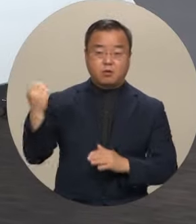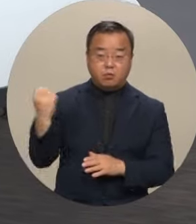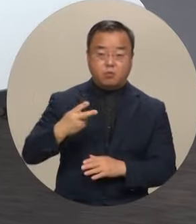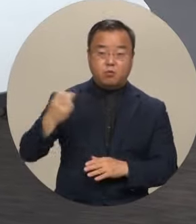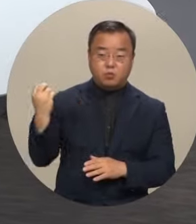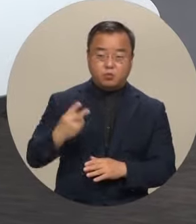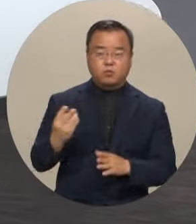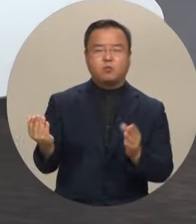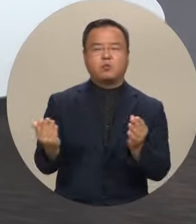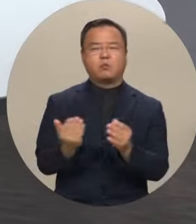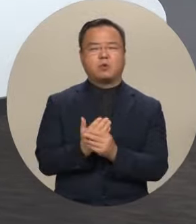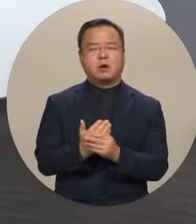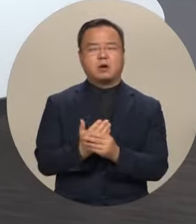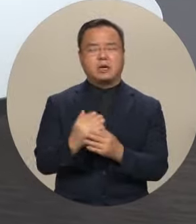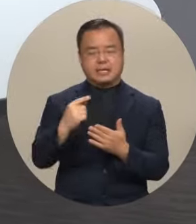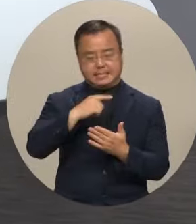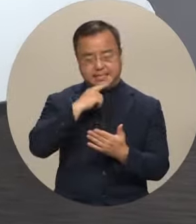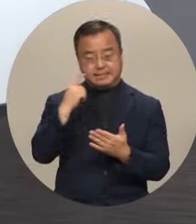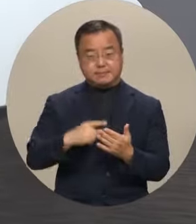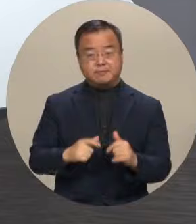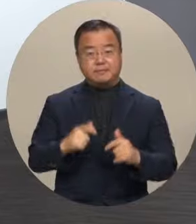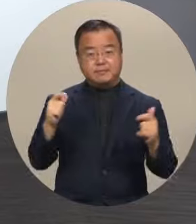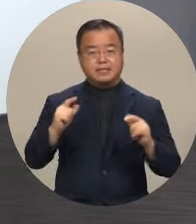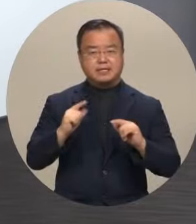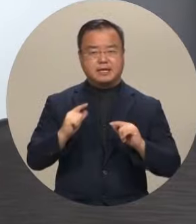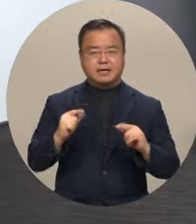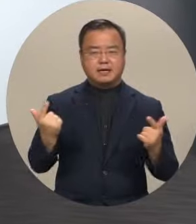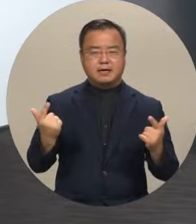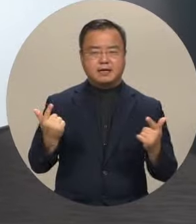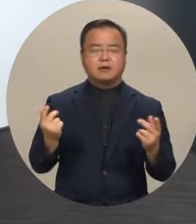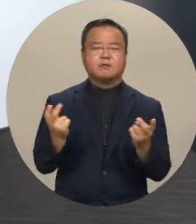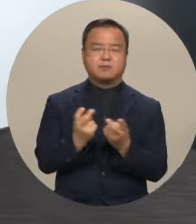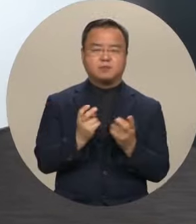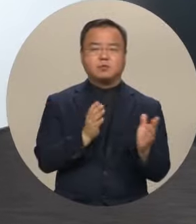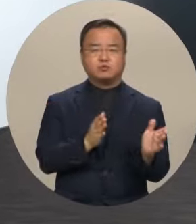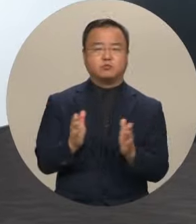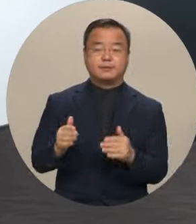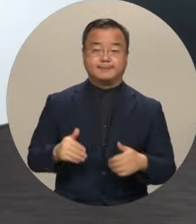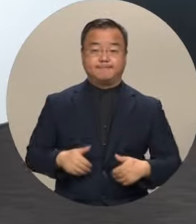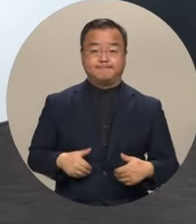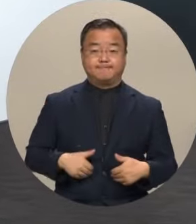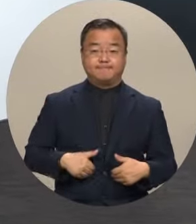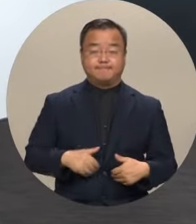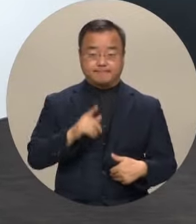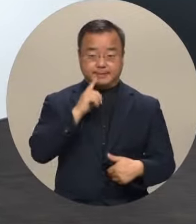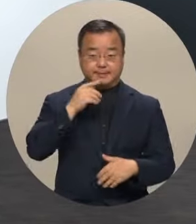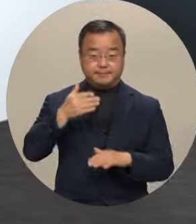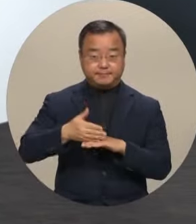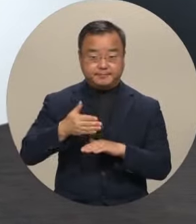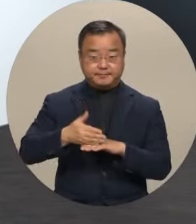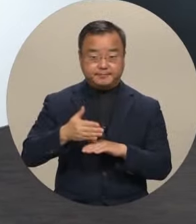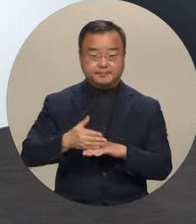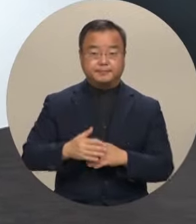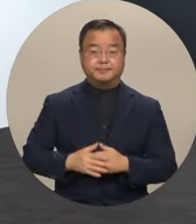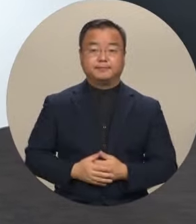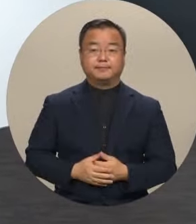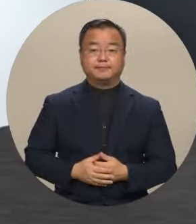발생합니다 더 이상 피해가 확산하지 않도록 확실한 보안 대책이 마련되 하겠습니다 교수님 오늘 말씀 잘 들었습니다네